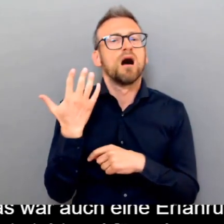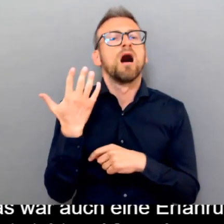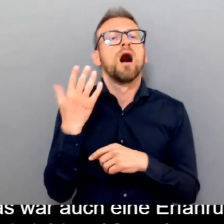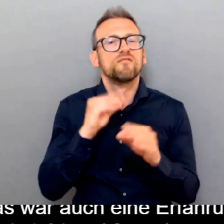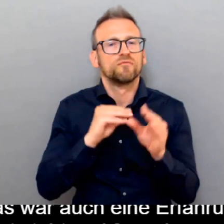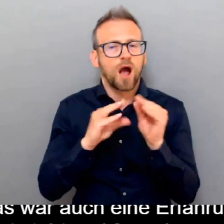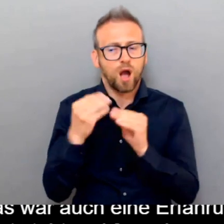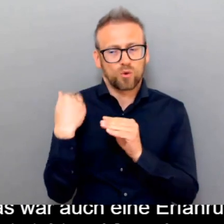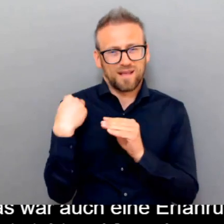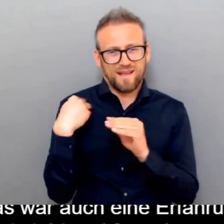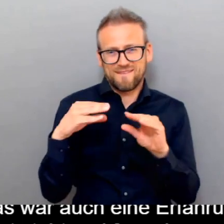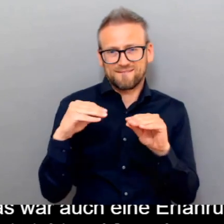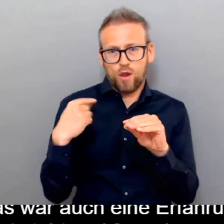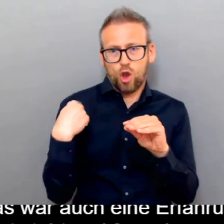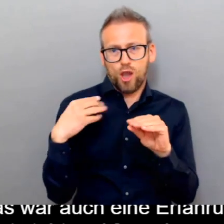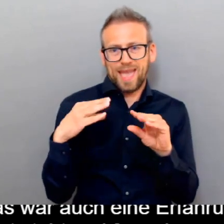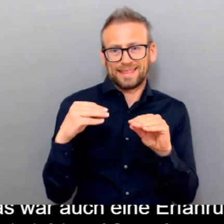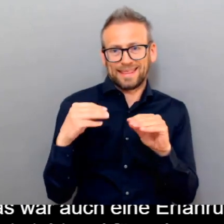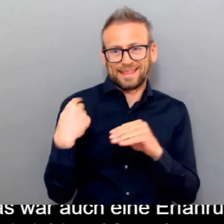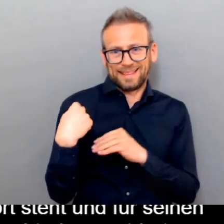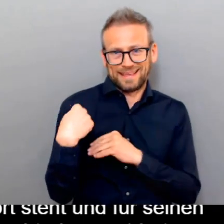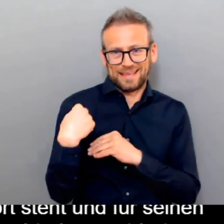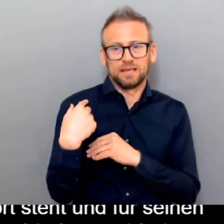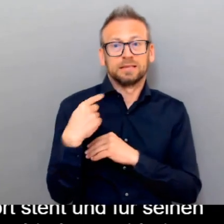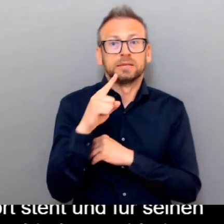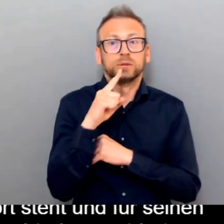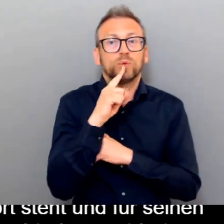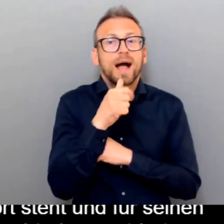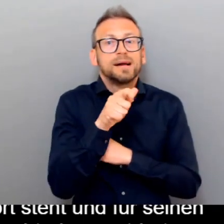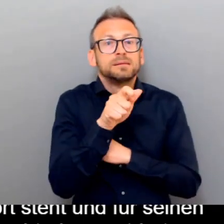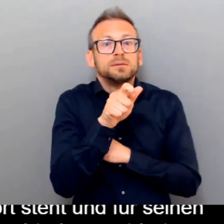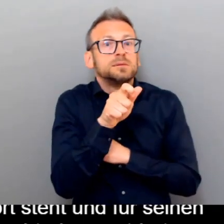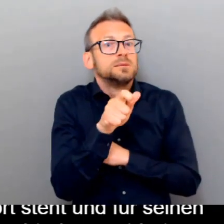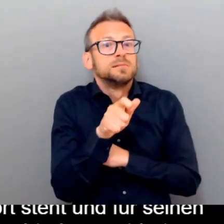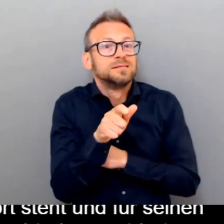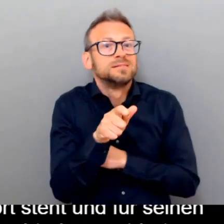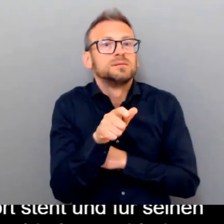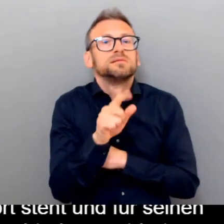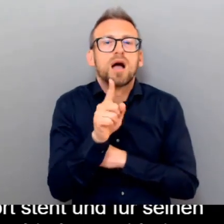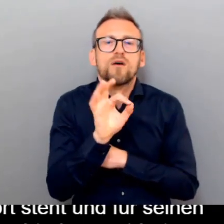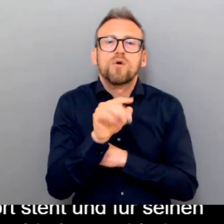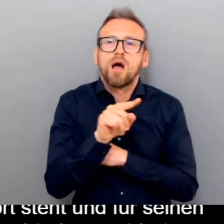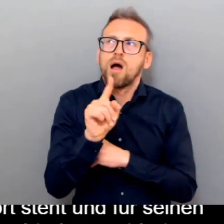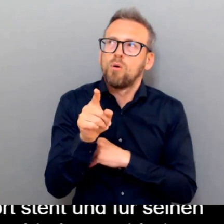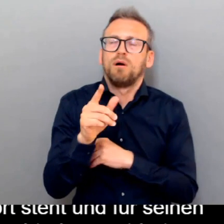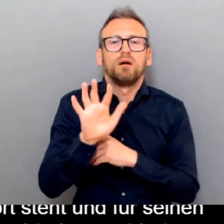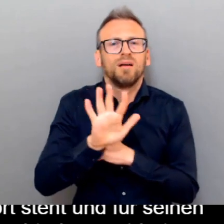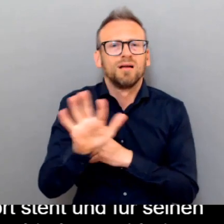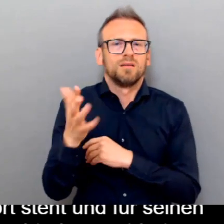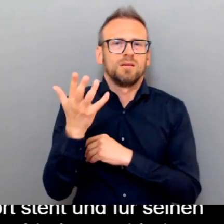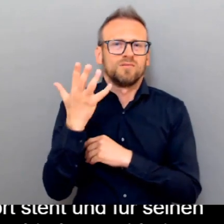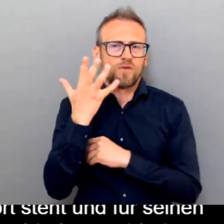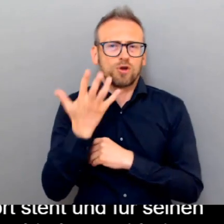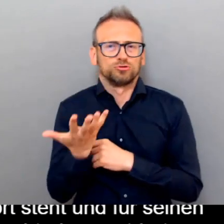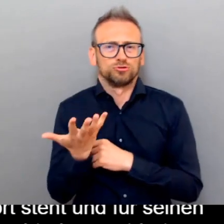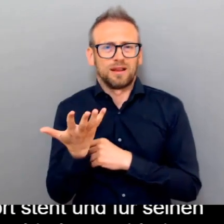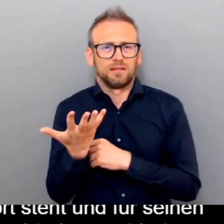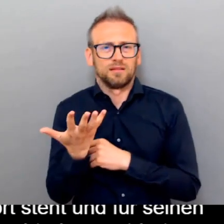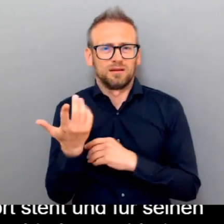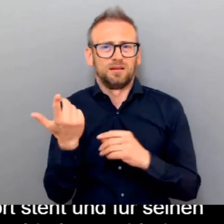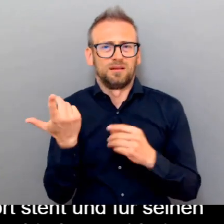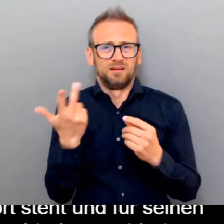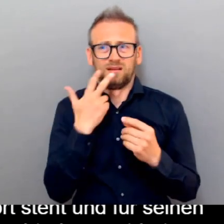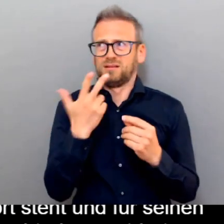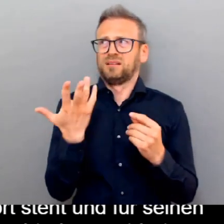natürlich ein Überschreiten von Grenzen, die man nicht hinnehmen kann. Man muss immer ganz klar sagen, wir als Staat, der